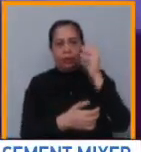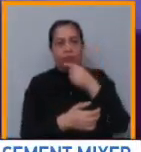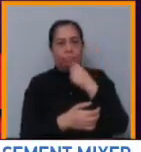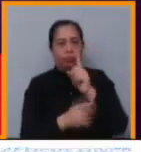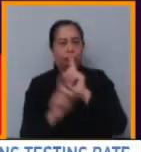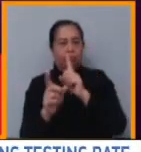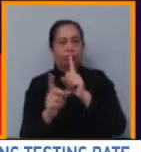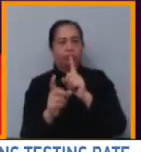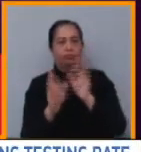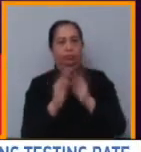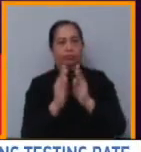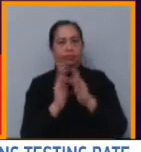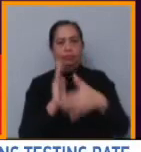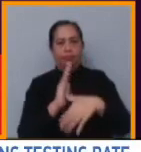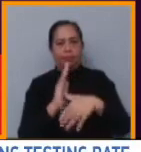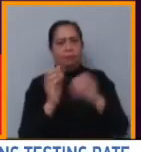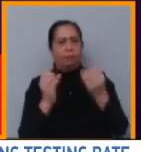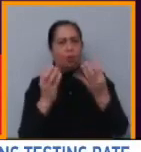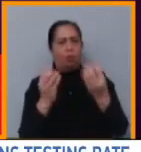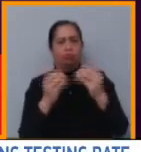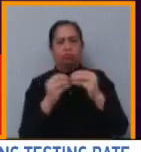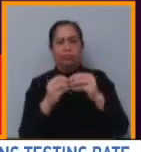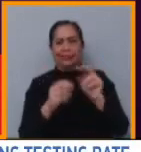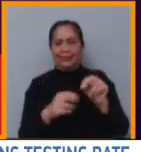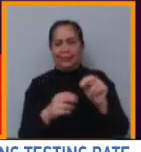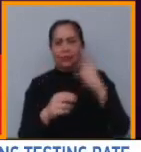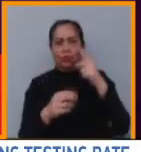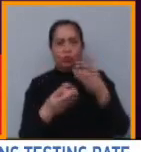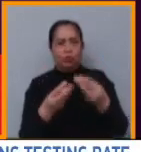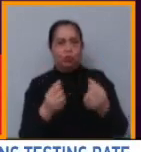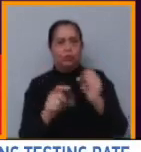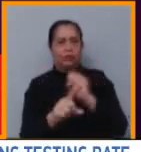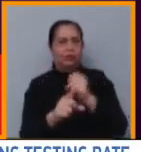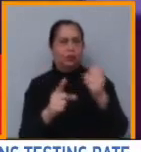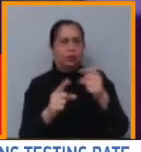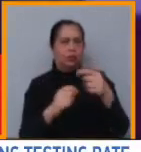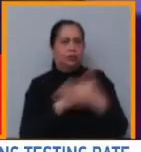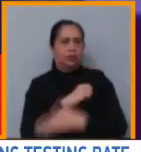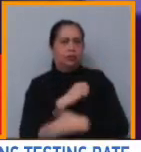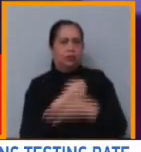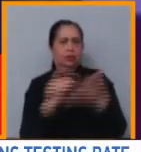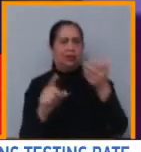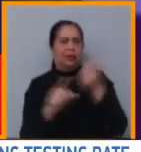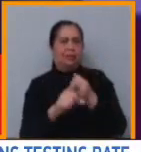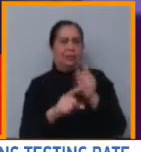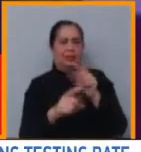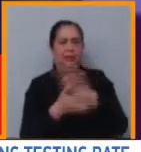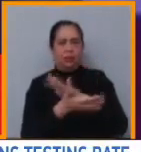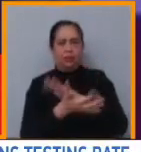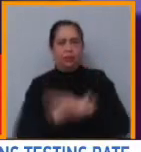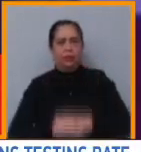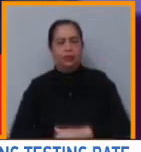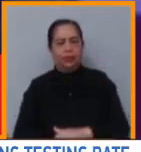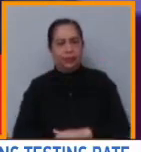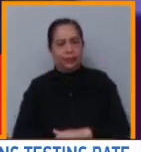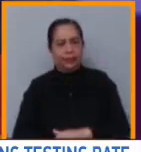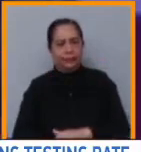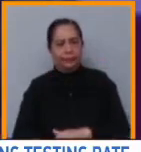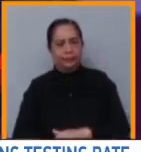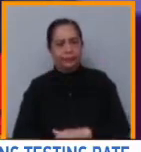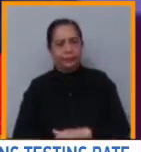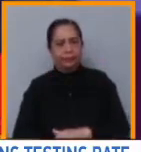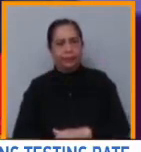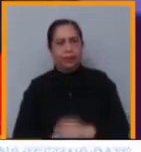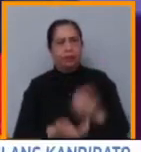sinabing marami pang kailangan gawin para tugunan ang sitwasyon ng bansa na apektado ng COVID. Salaris ng mga nurses, doctors, yung mga